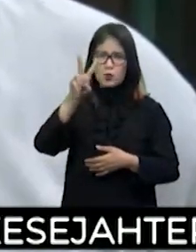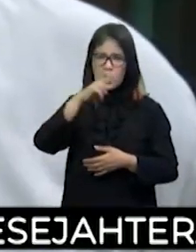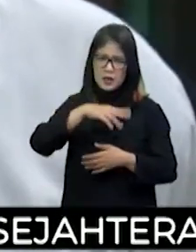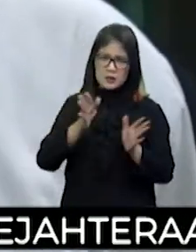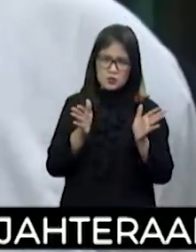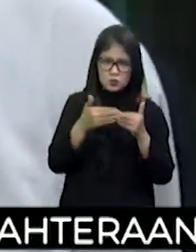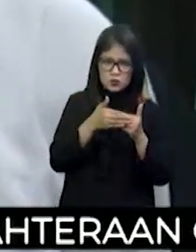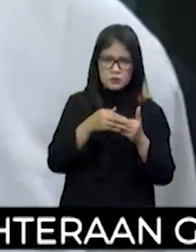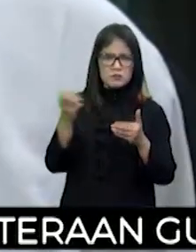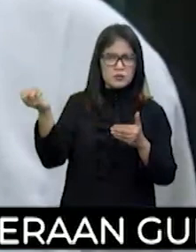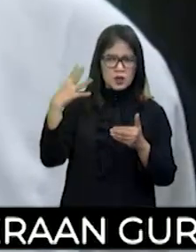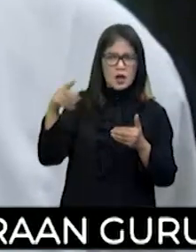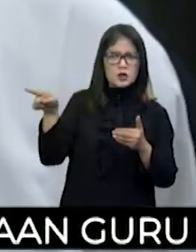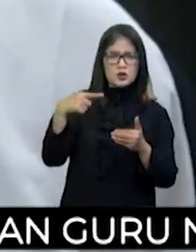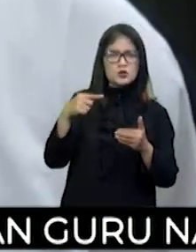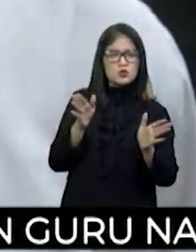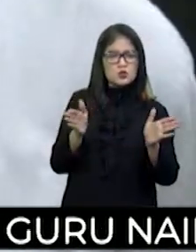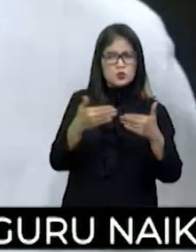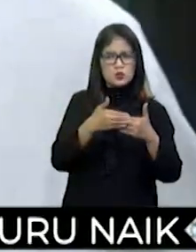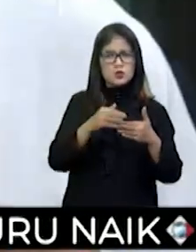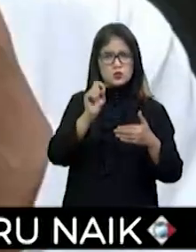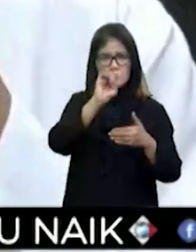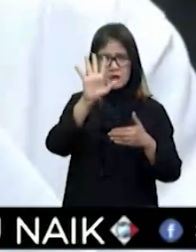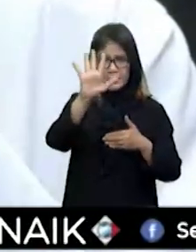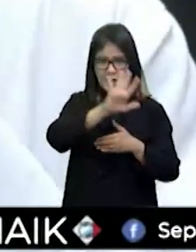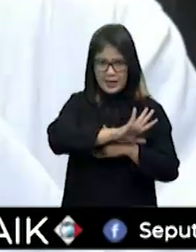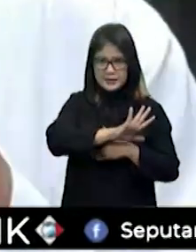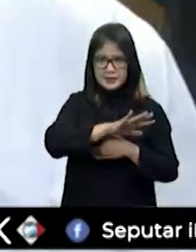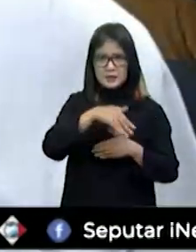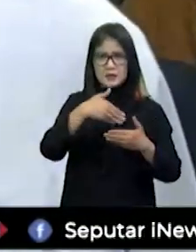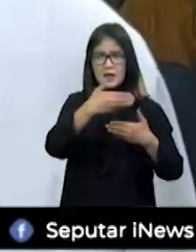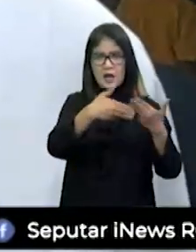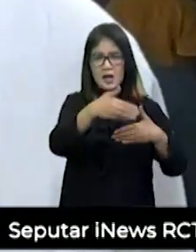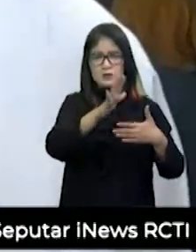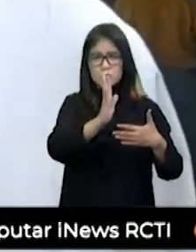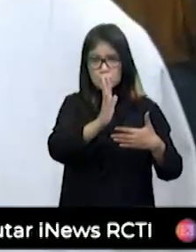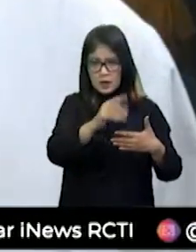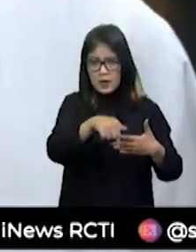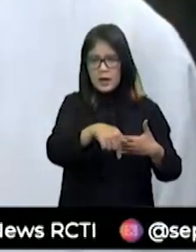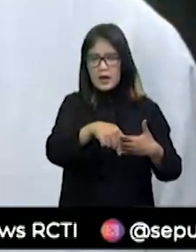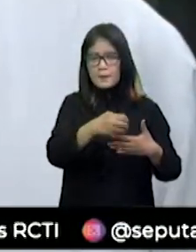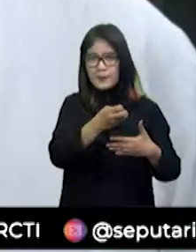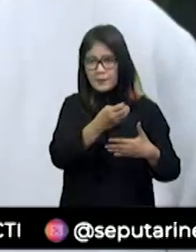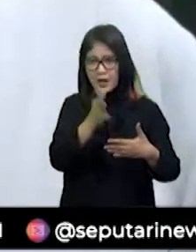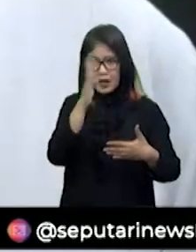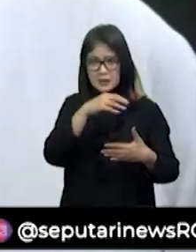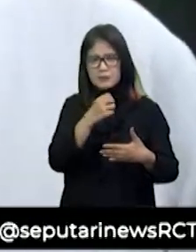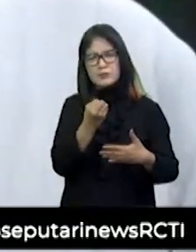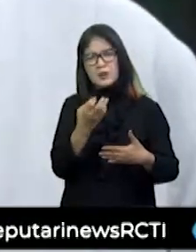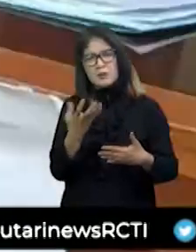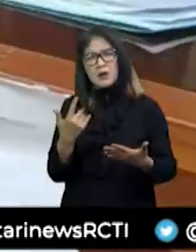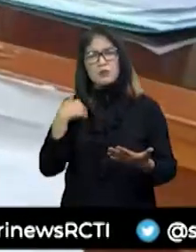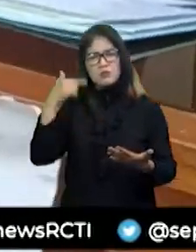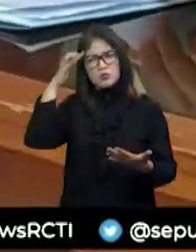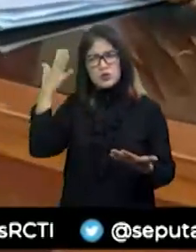hari aja kemari ya Jadi sekarang udah hari keberapa sekarang ada hari ke ini tanggal berapa yang hampir